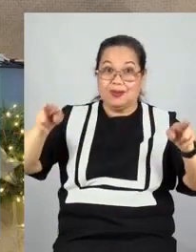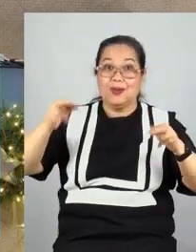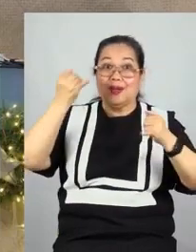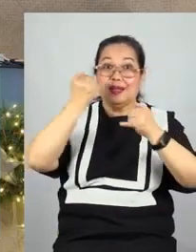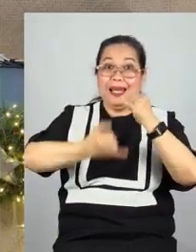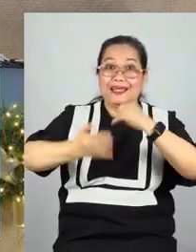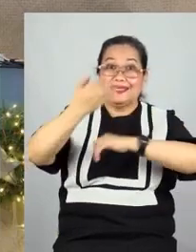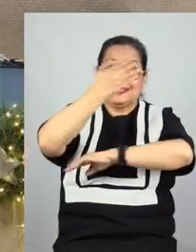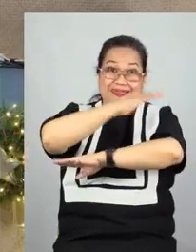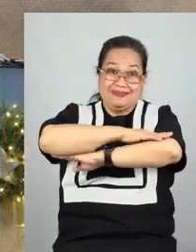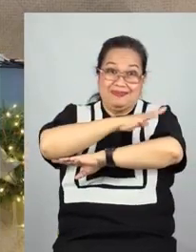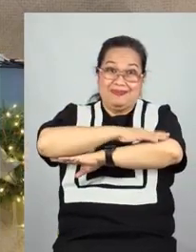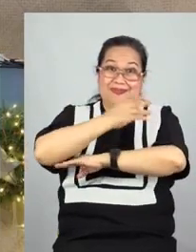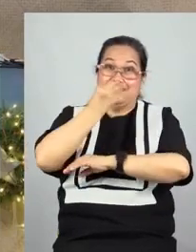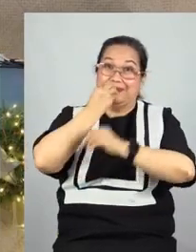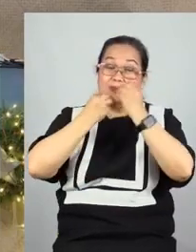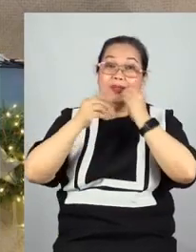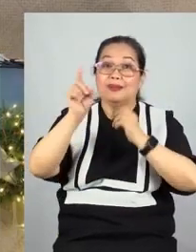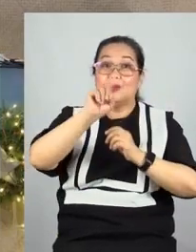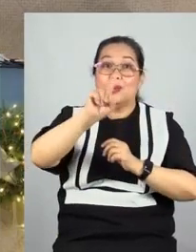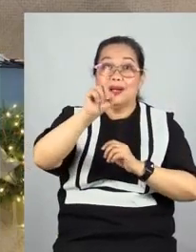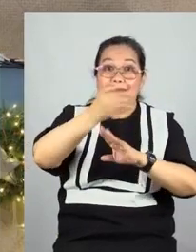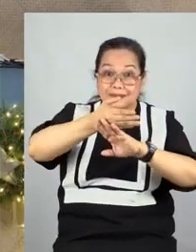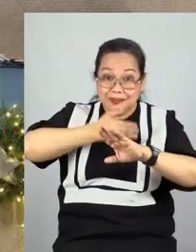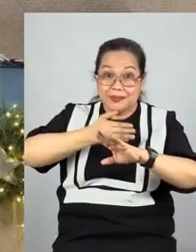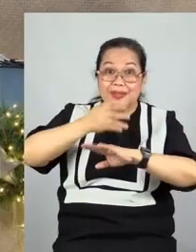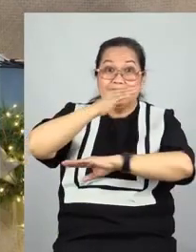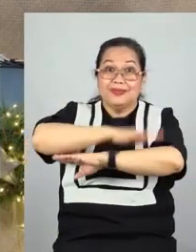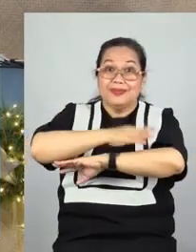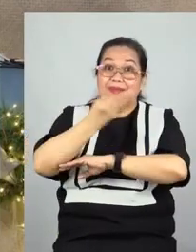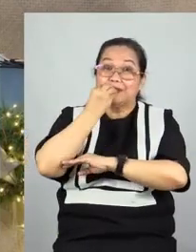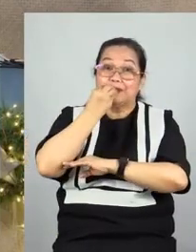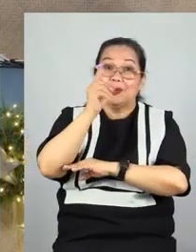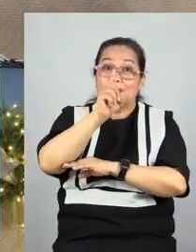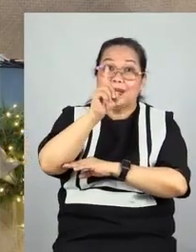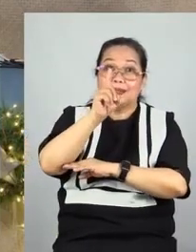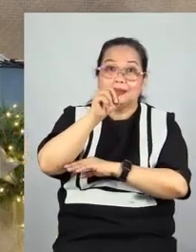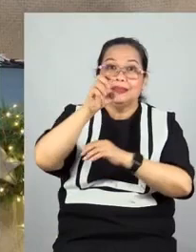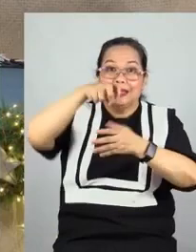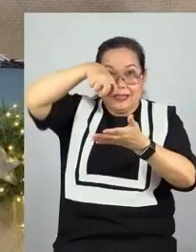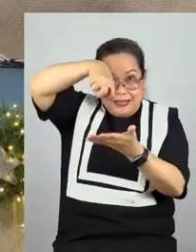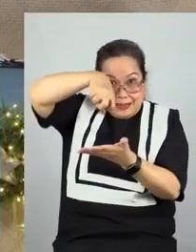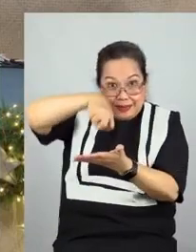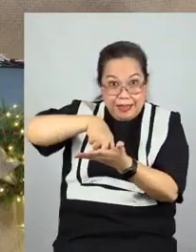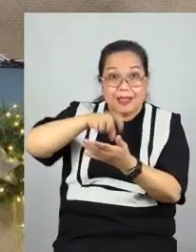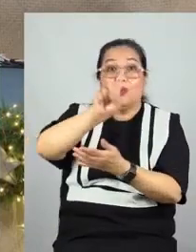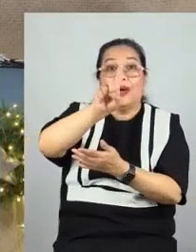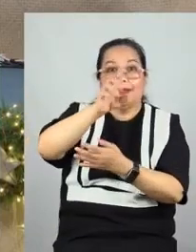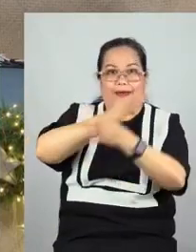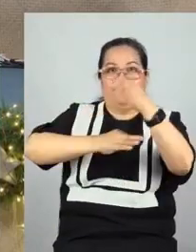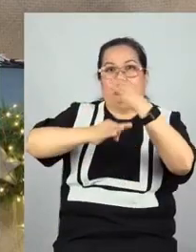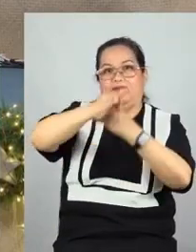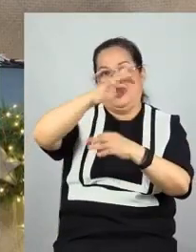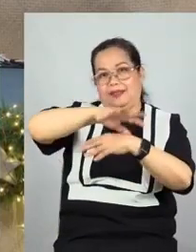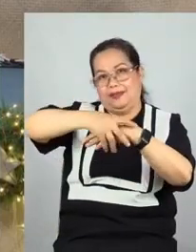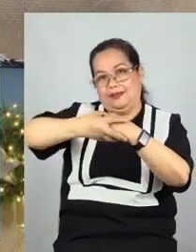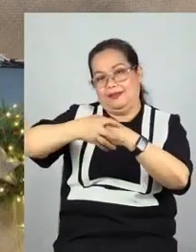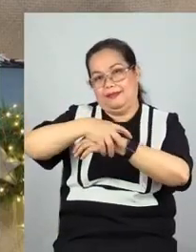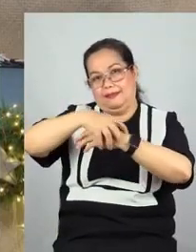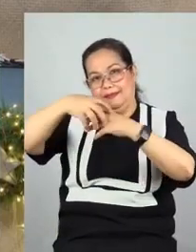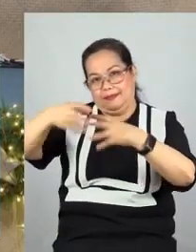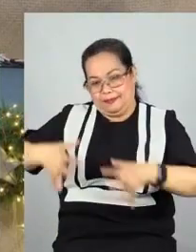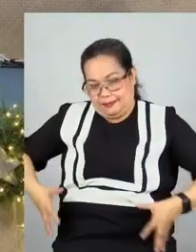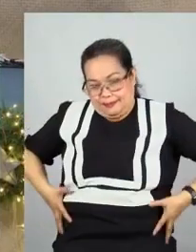Supper, anong ginawa niya? Bago mag-umpisa ang Last Supper, siya ay lumuhod, inalis ang